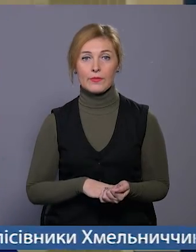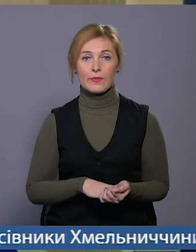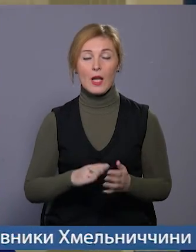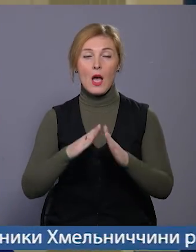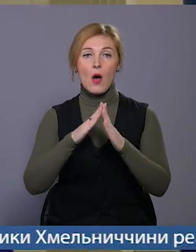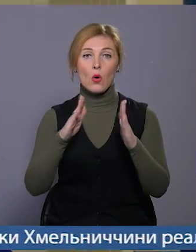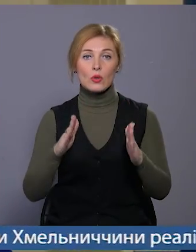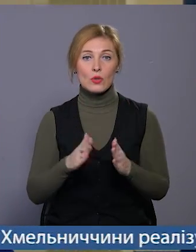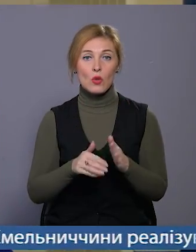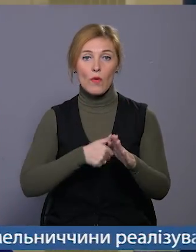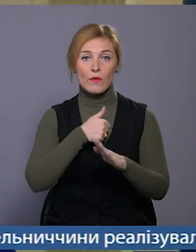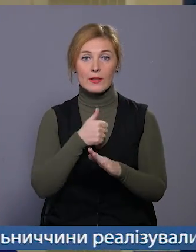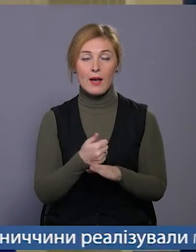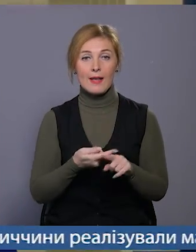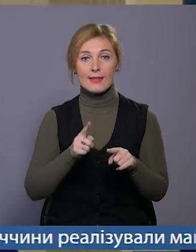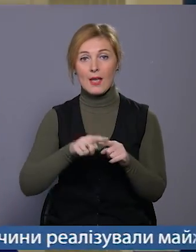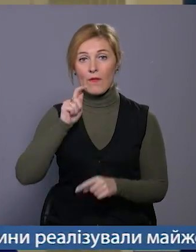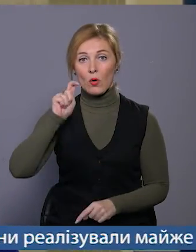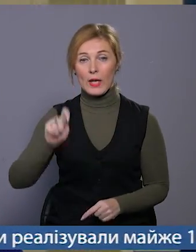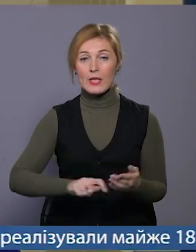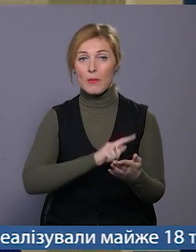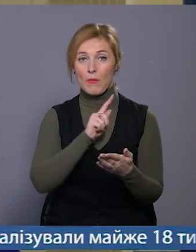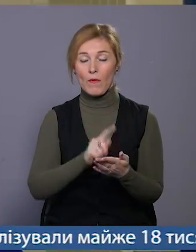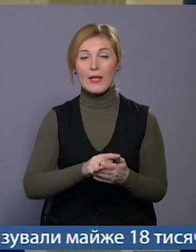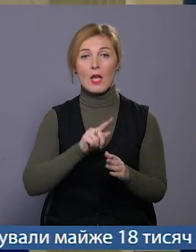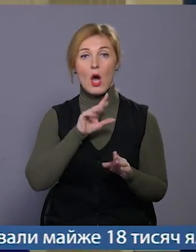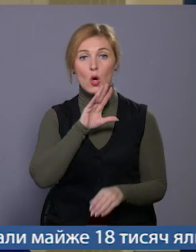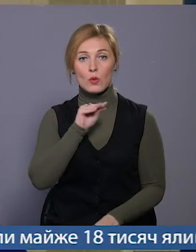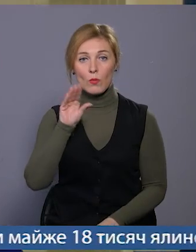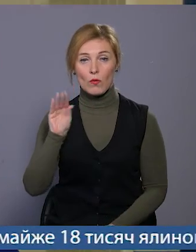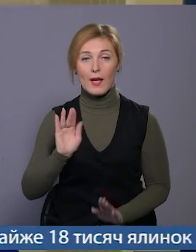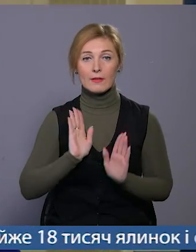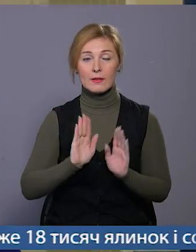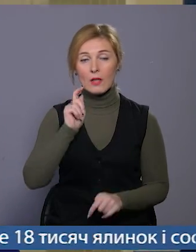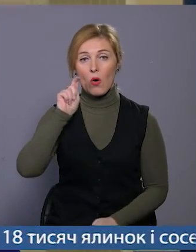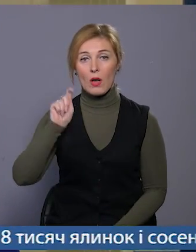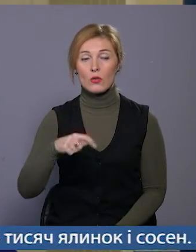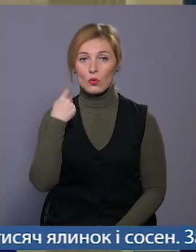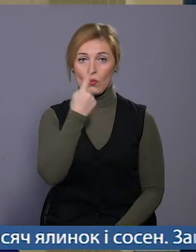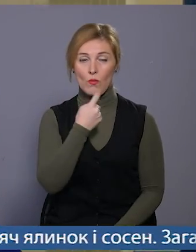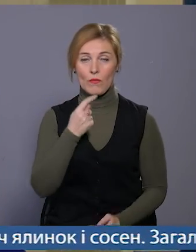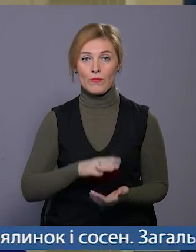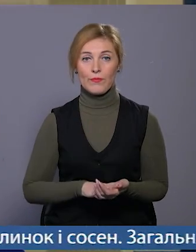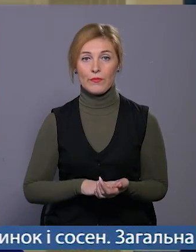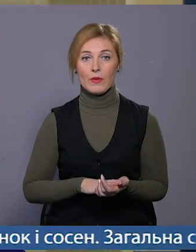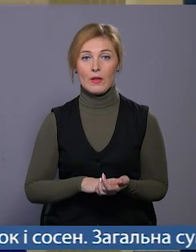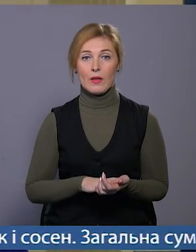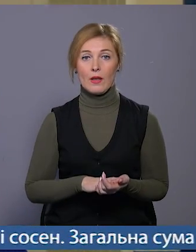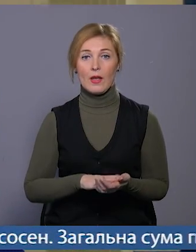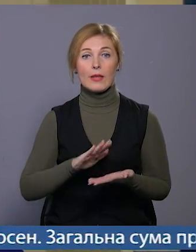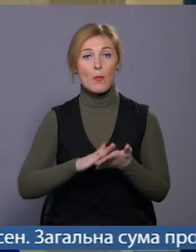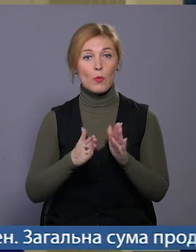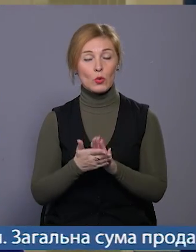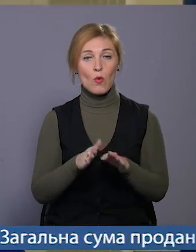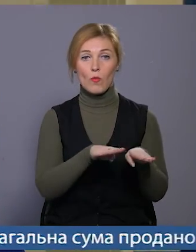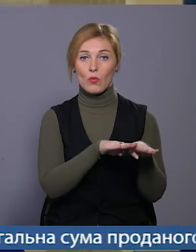Основна тенденція – це в Україні мають розмовляти українською мовою, принаймні в таких офіційних ситуаціях. Звичайно, на побутовому